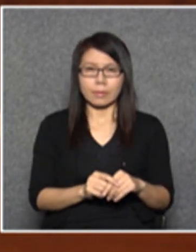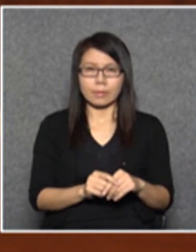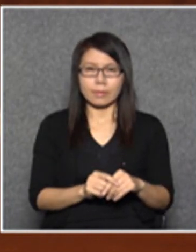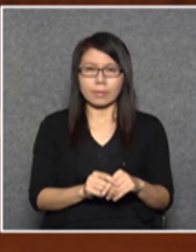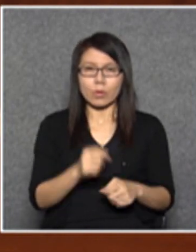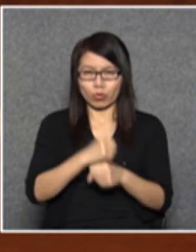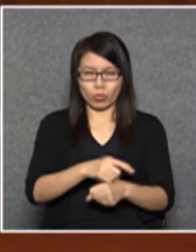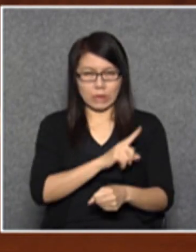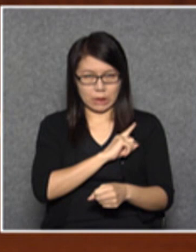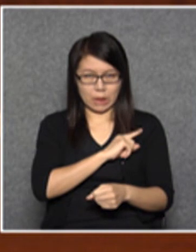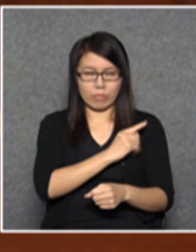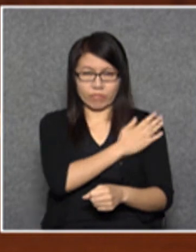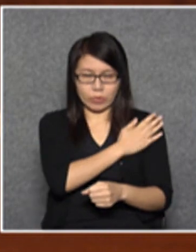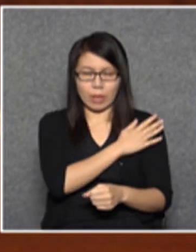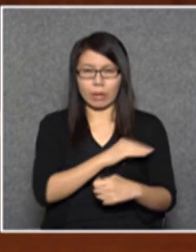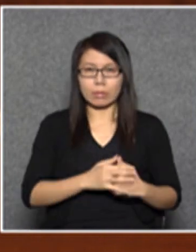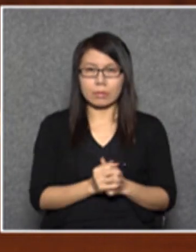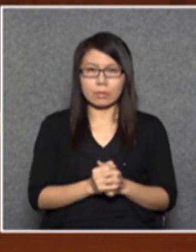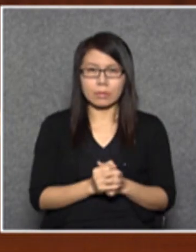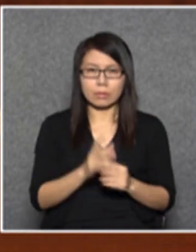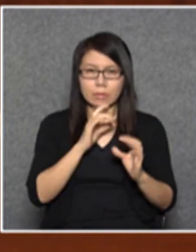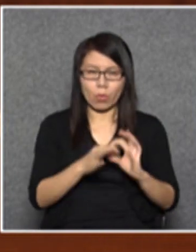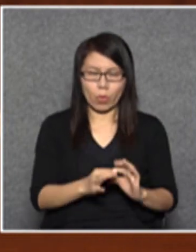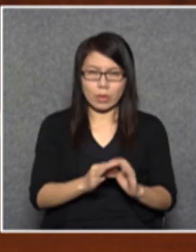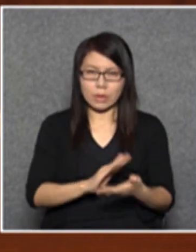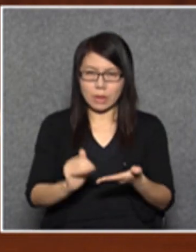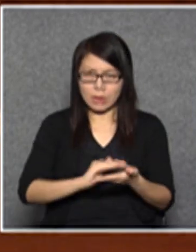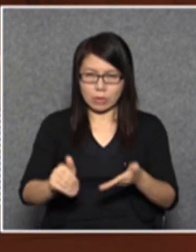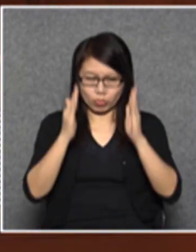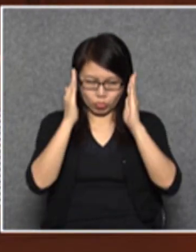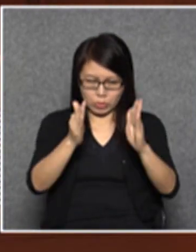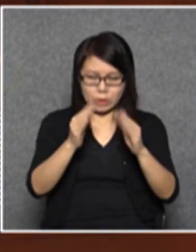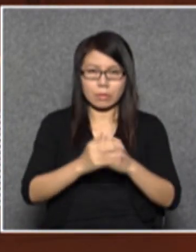做好自己的有關清潔方面的注意工作。